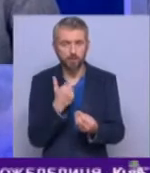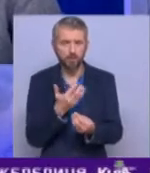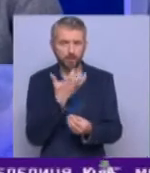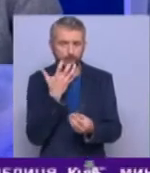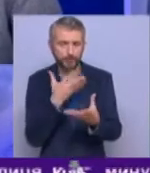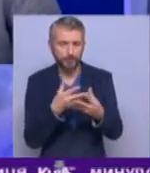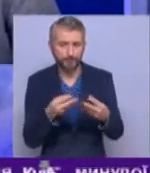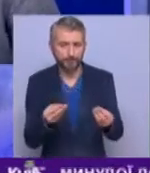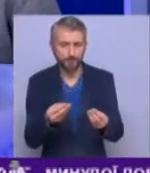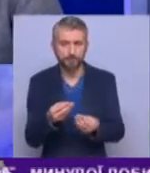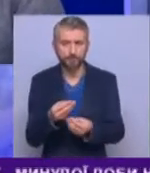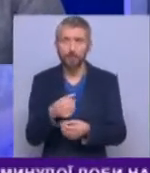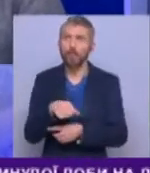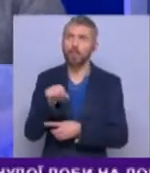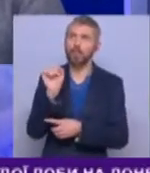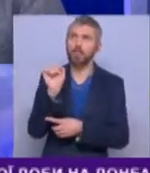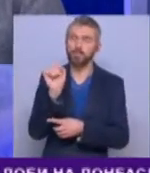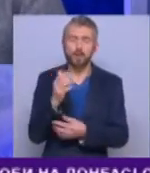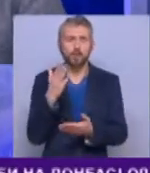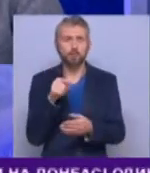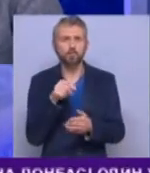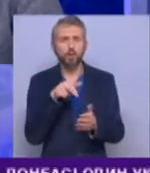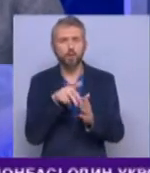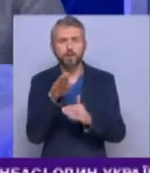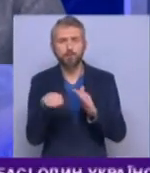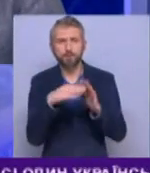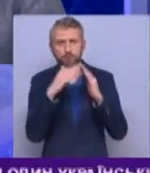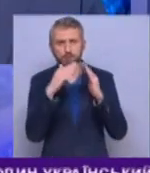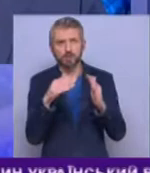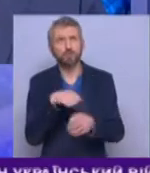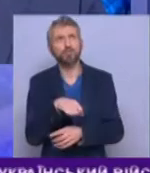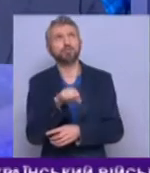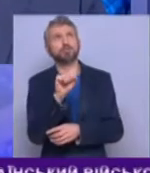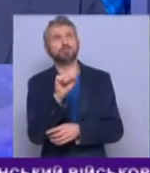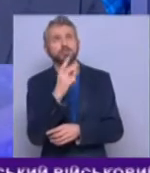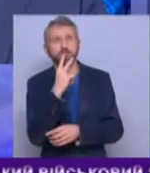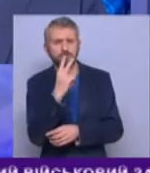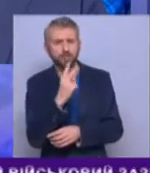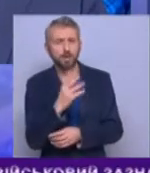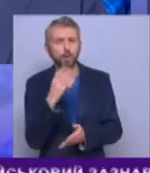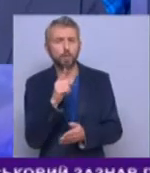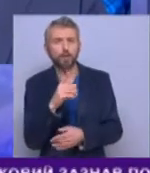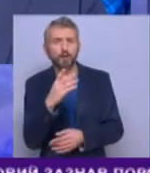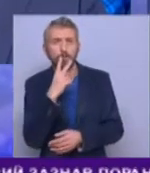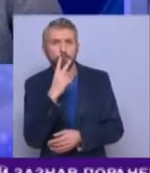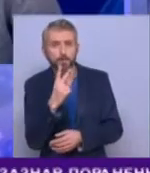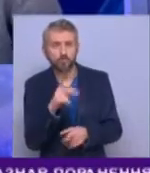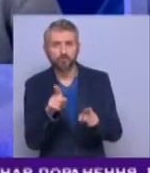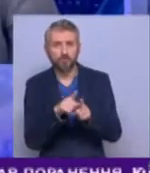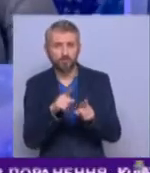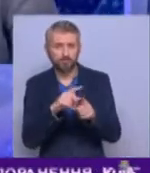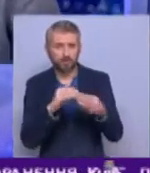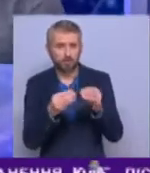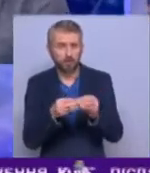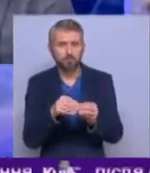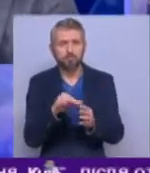все рівно, дивіться на гору. Якщо ви проходите 100%. Під будинком, дивіться під нагору. Якщо ви виявляєте тільки такі недоліки, знову